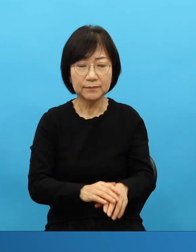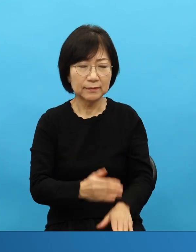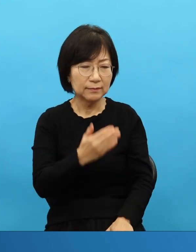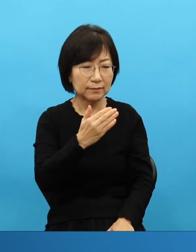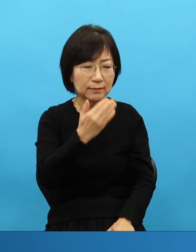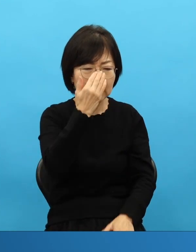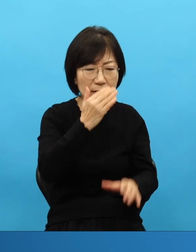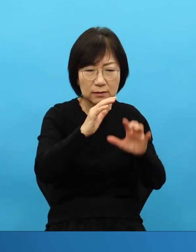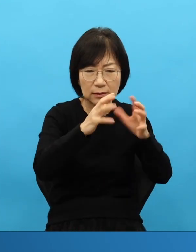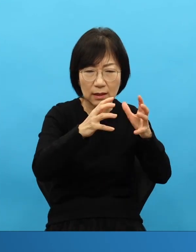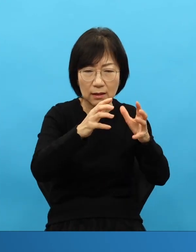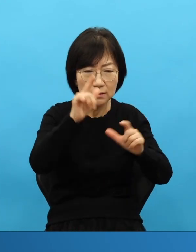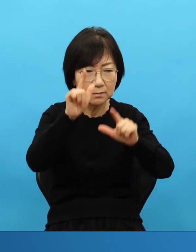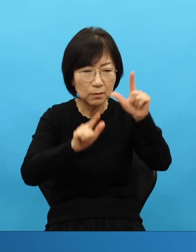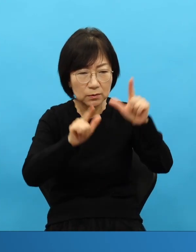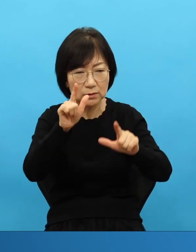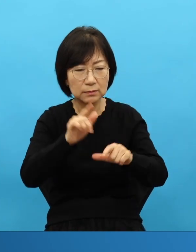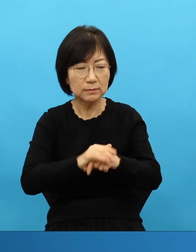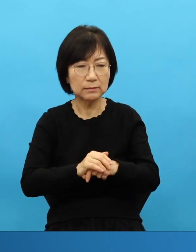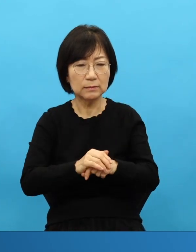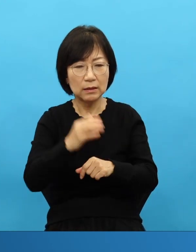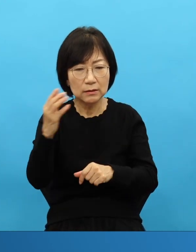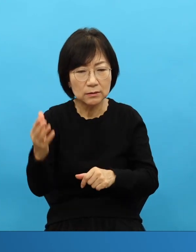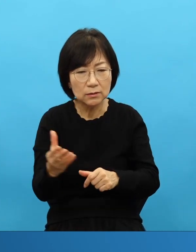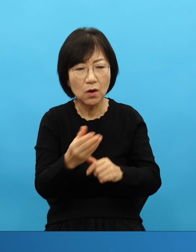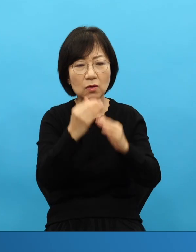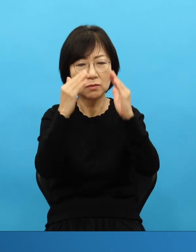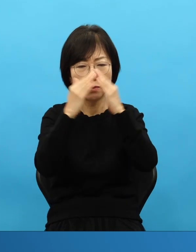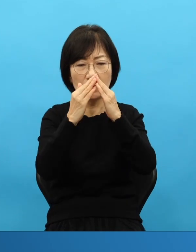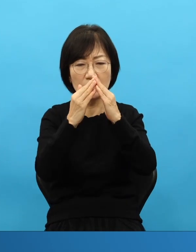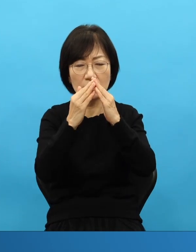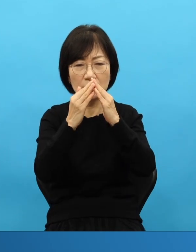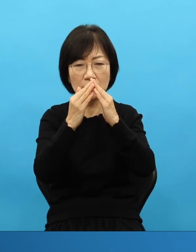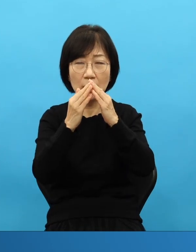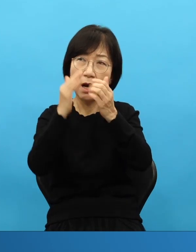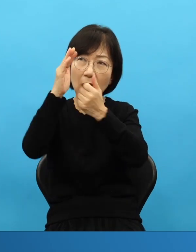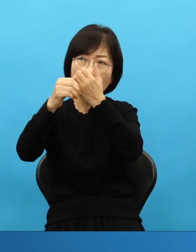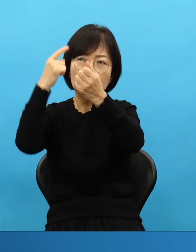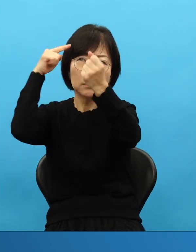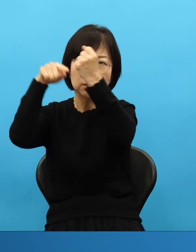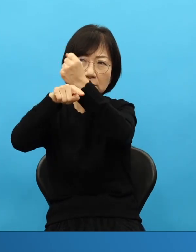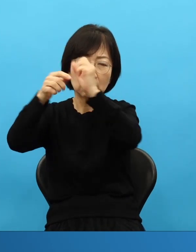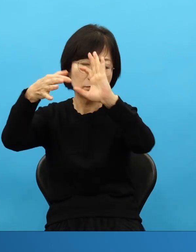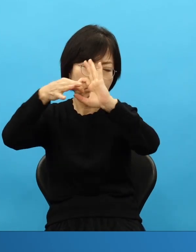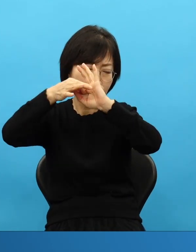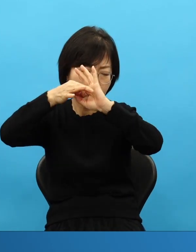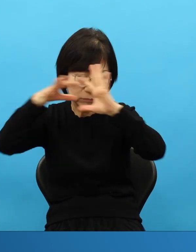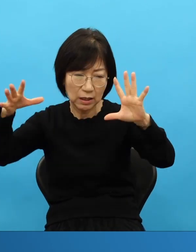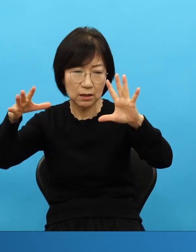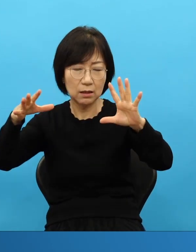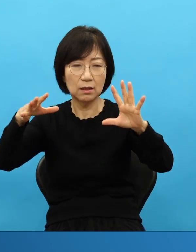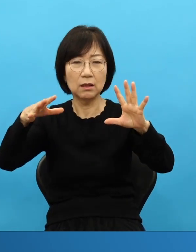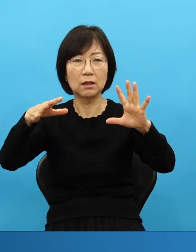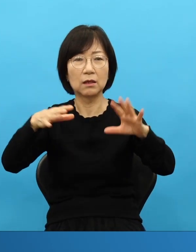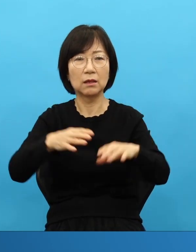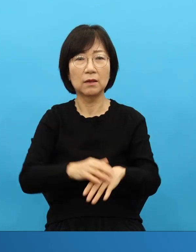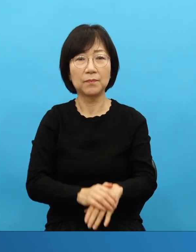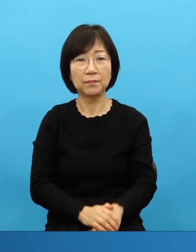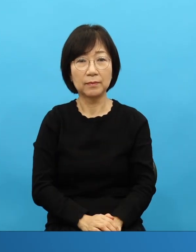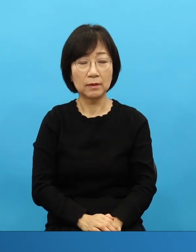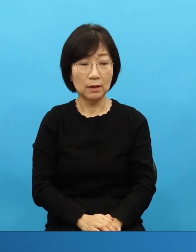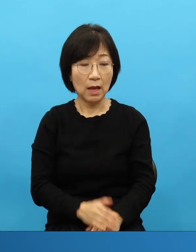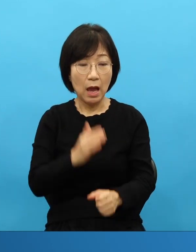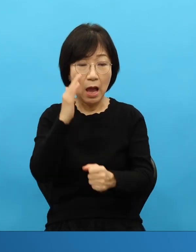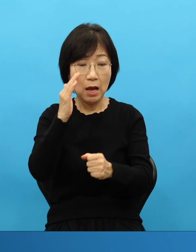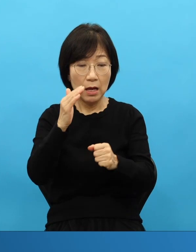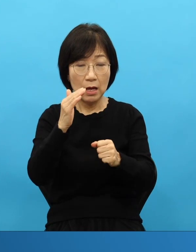교회가 전혀 딴 길로 가고 있다. Chapter 3, verse 1 through 19, we saw that Israel inside the temple, all these people were going the wrong way. 3장에는 보니까 말씀도